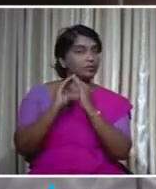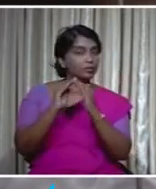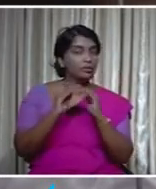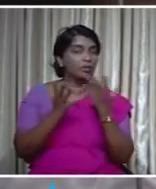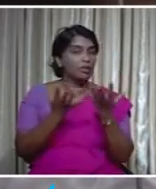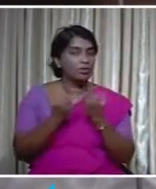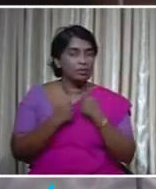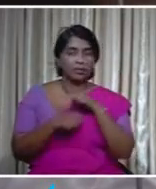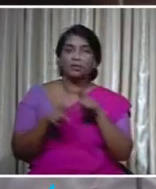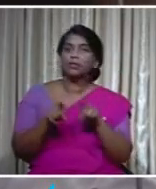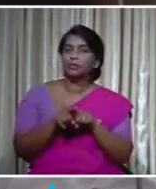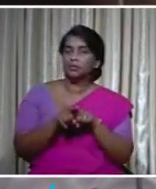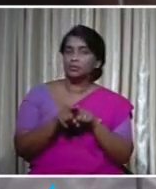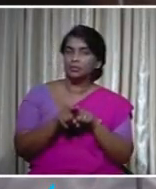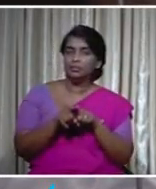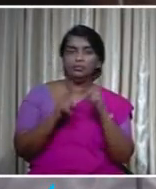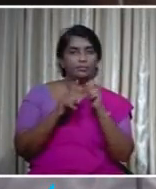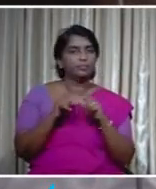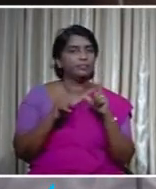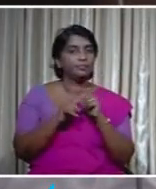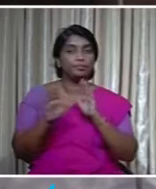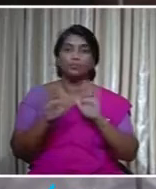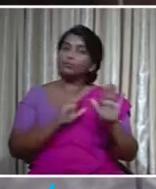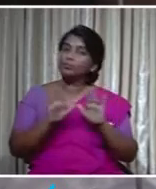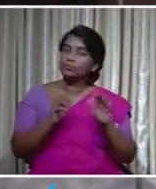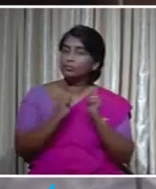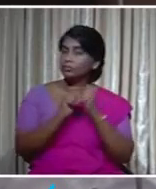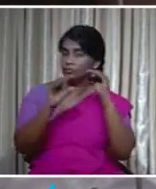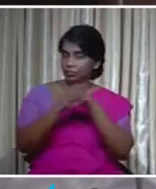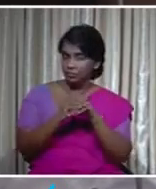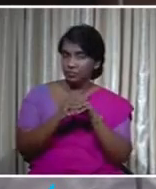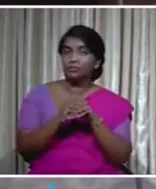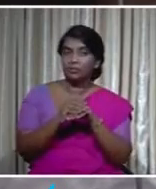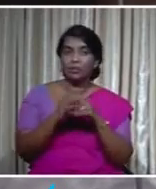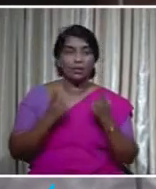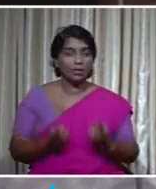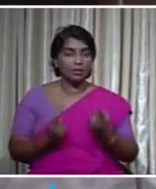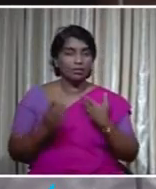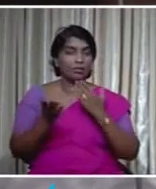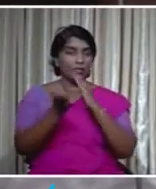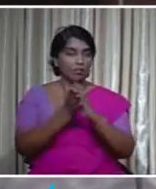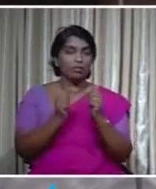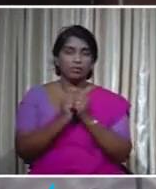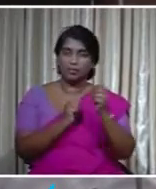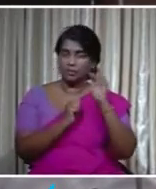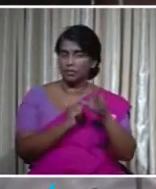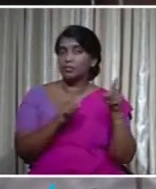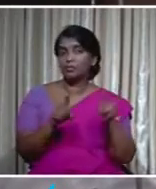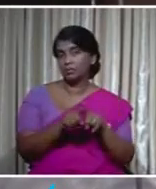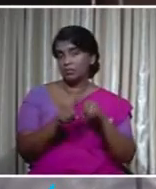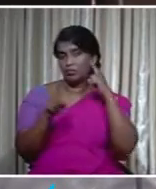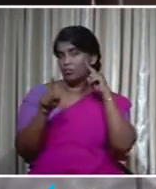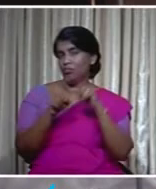கல்வியலாளர் கல்வி நிர்வாகிகளுடைய பற்றாக்குறைக்கு ஒரு முடிவை காணுங்கள். அதன் மூலம்தான் இந்த தேசிய பாடசாலைகளிலே நீங்கள் முன்னேற்றங்களை கொண்டு வர